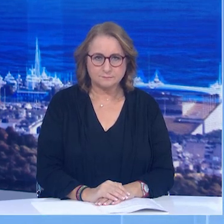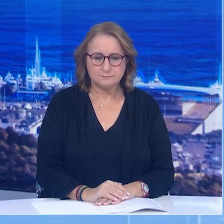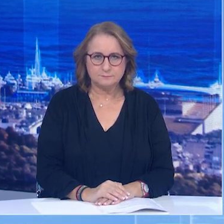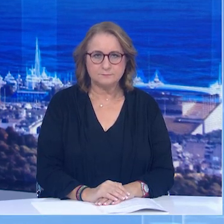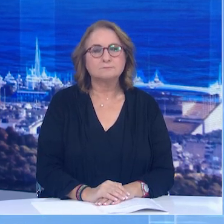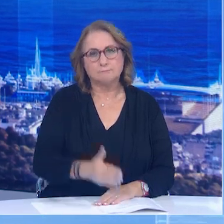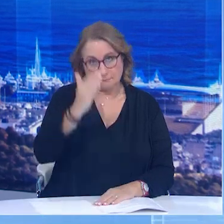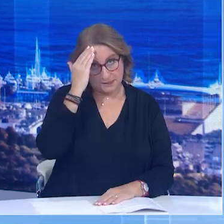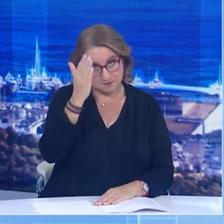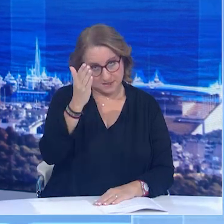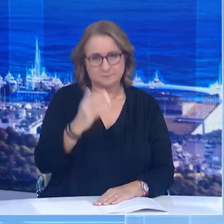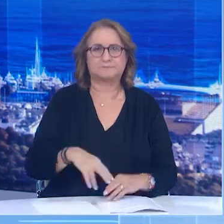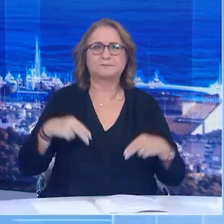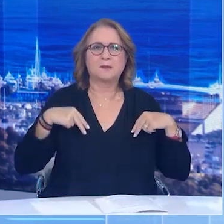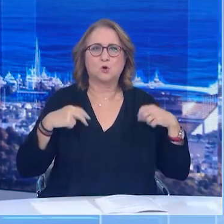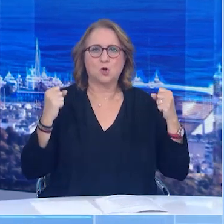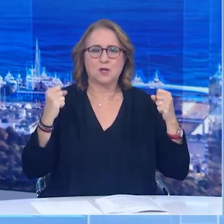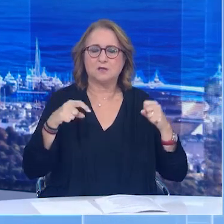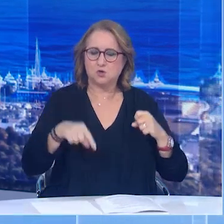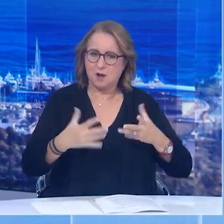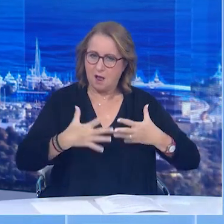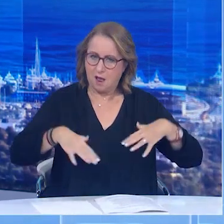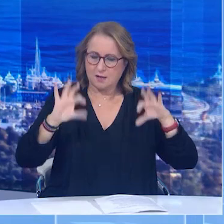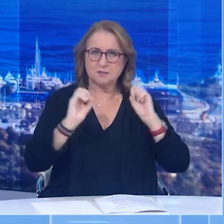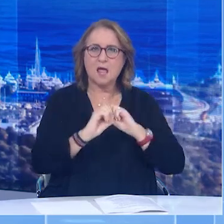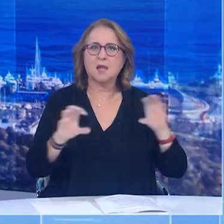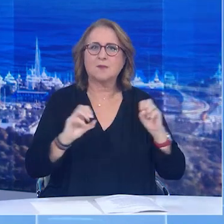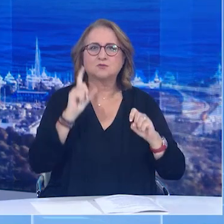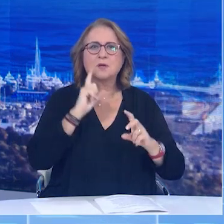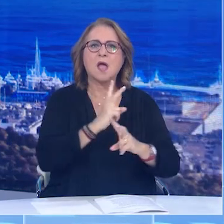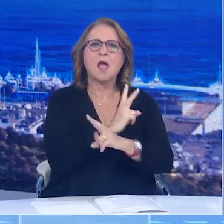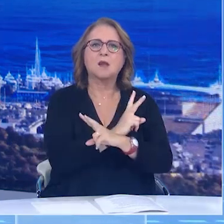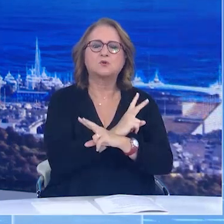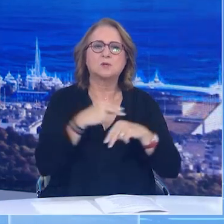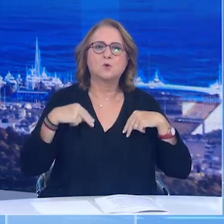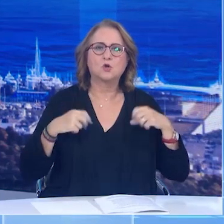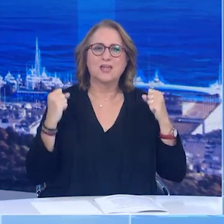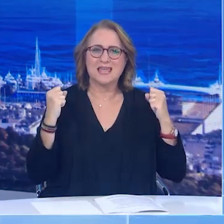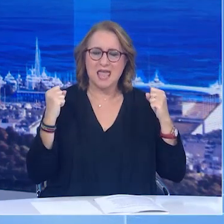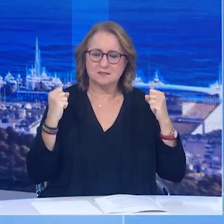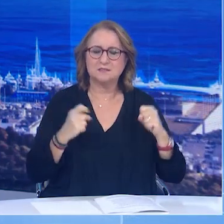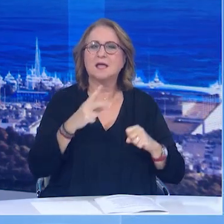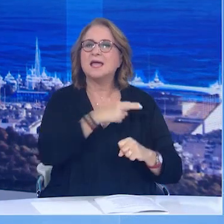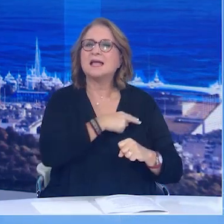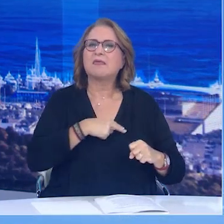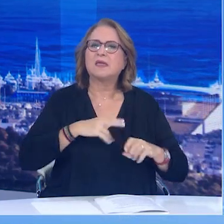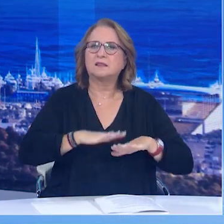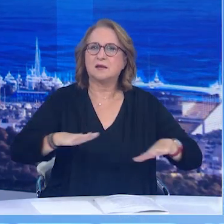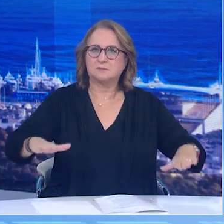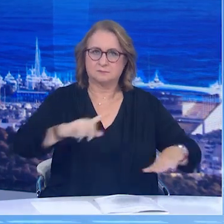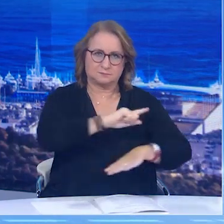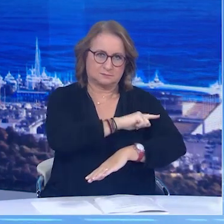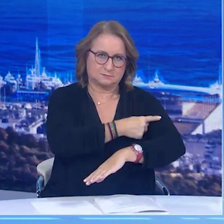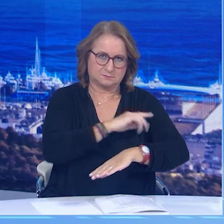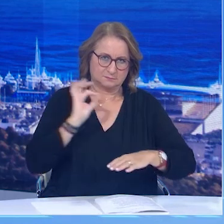Καλησπέρα σας από το Υπουργείο Υγείας. Ξεκινάει η ενημέρωση από την αναπληρώτρια Υπουργό Υγείας Μίνα Γκάγκα, την καθηγήτρια παιδιατρικής